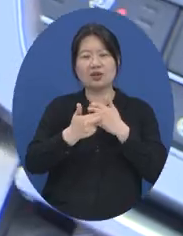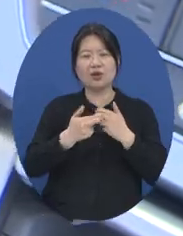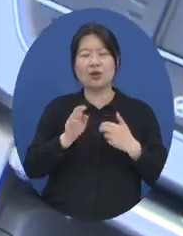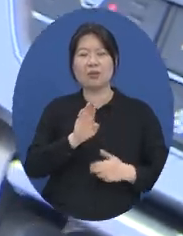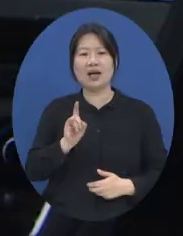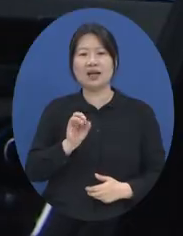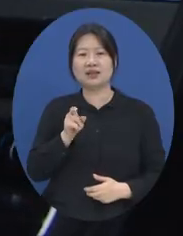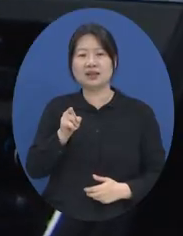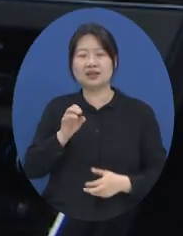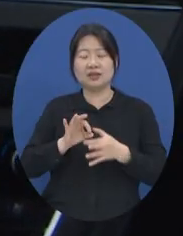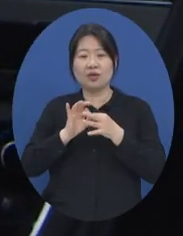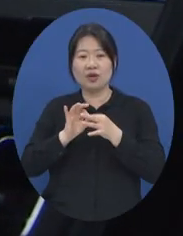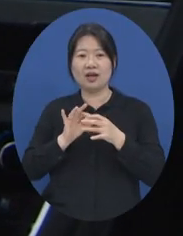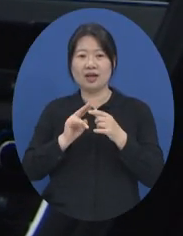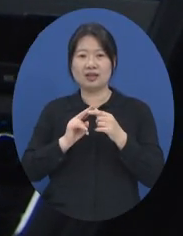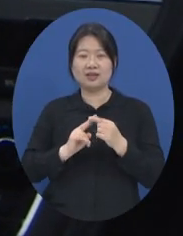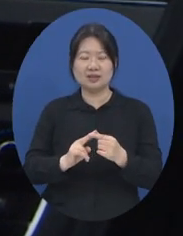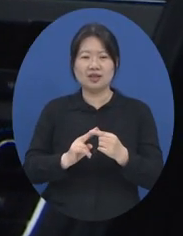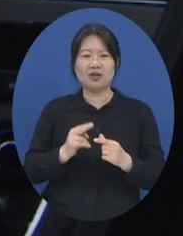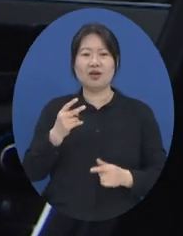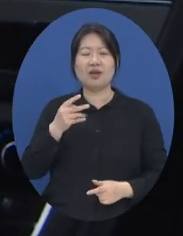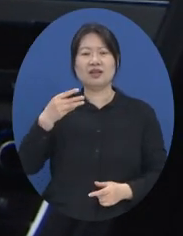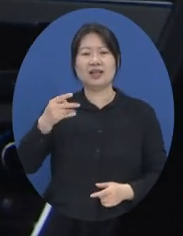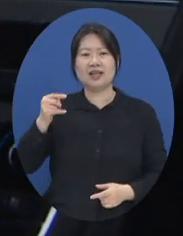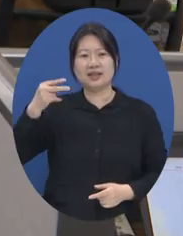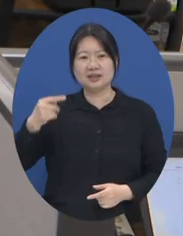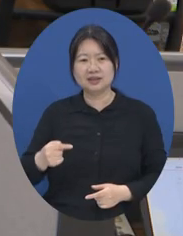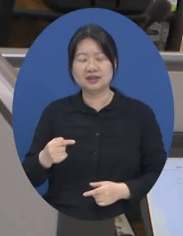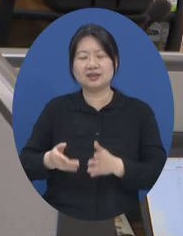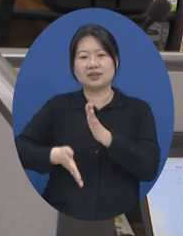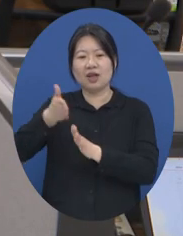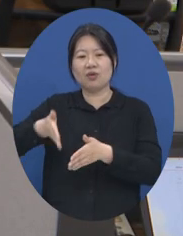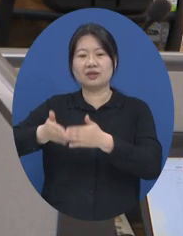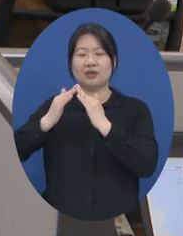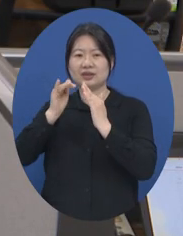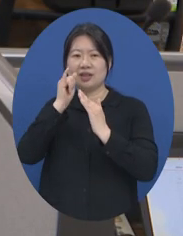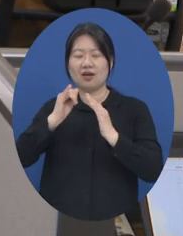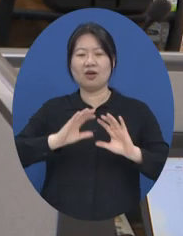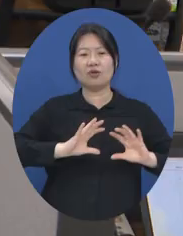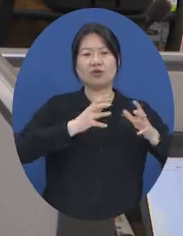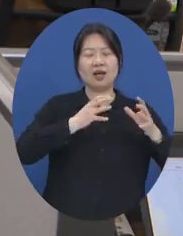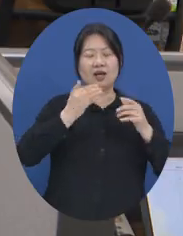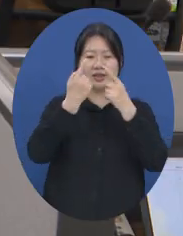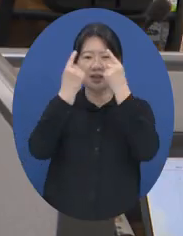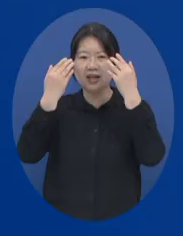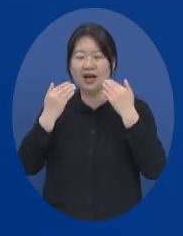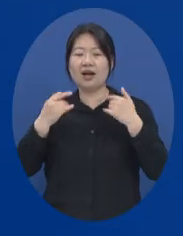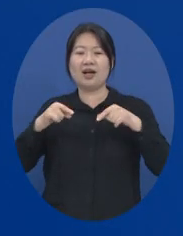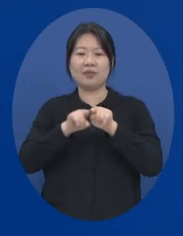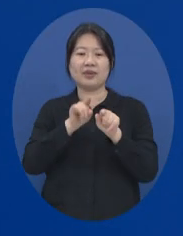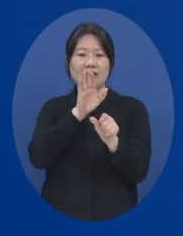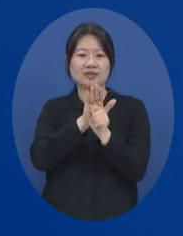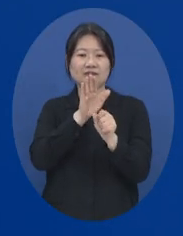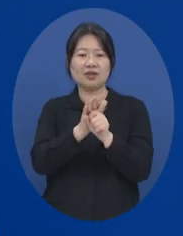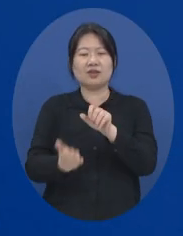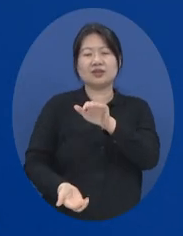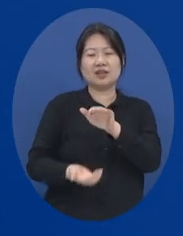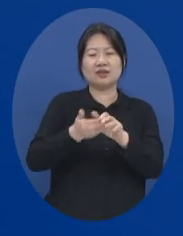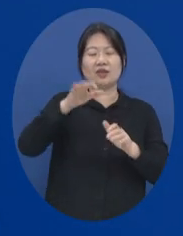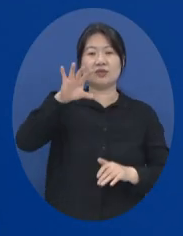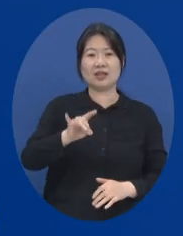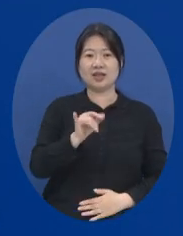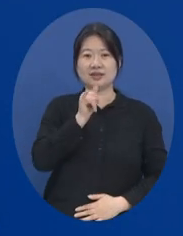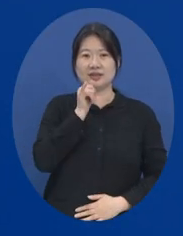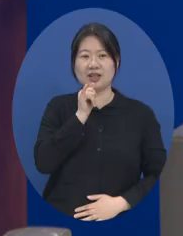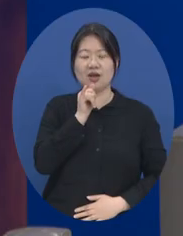연구 클러스터와 랜드마크 타워 등을 추진합니다. 대학과 국가 산단, 기업들의 협업이 가능한 최적지로